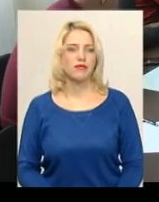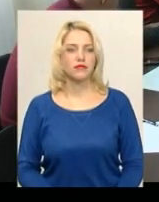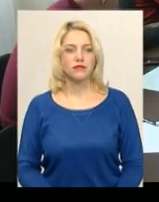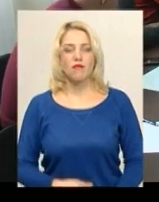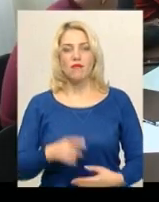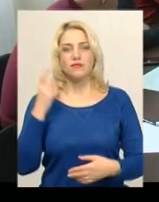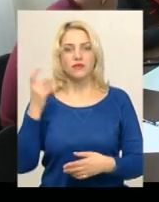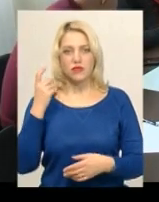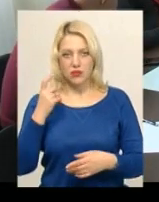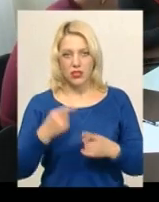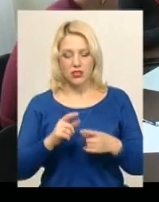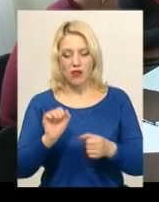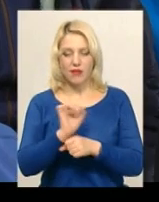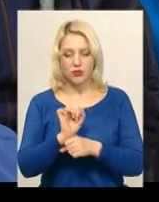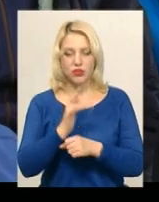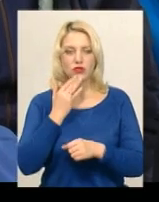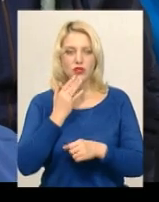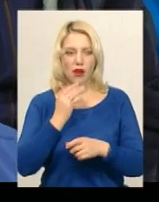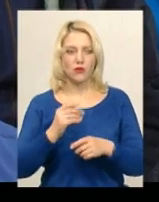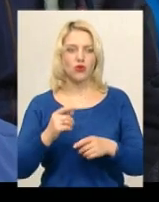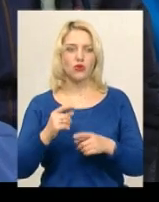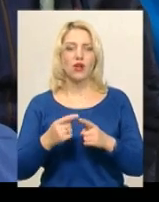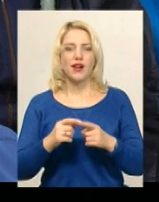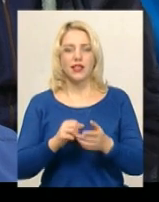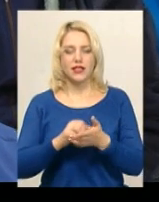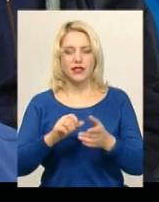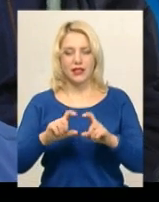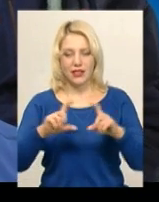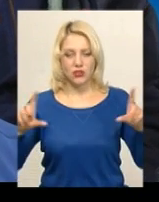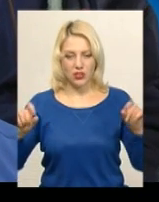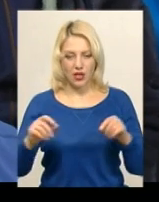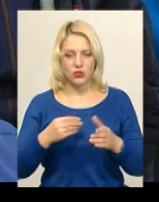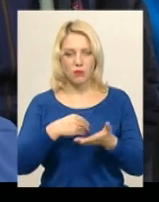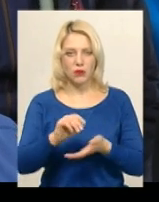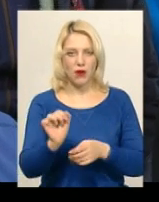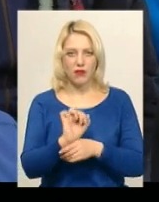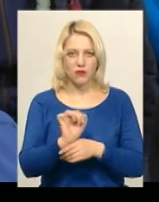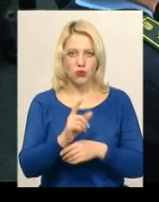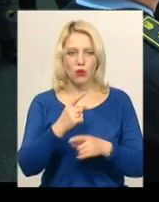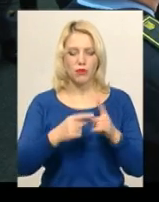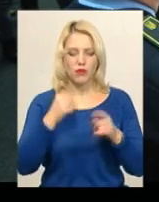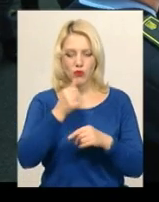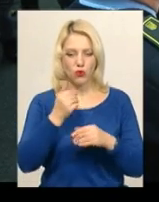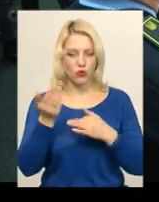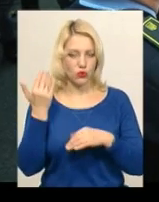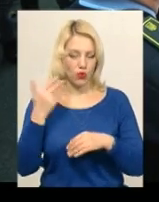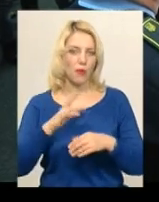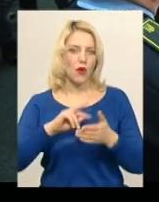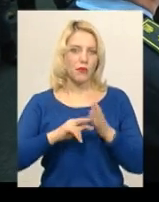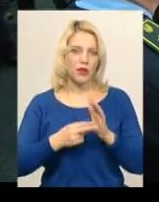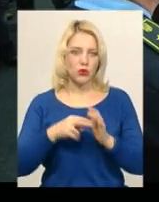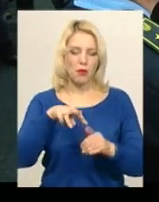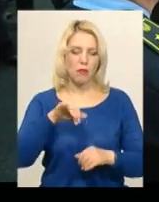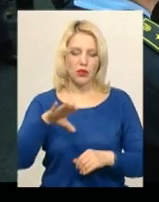Власник авто з іноземною реєстрацією Роман Ніколаєв придбав автівку півроку тому. Чоловік каже, планує розмитнити транспортний